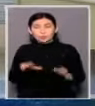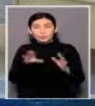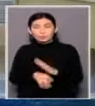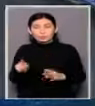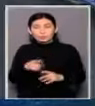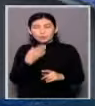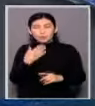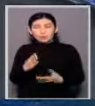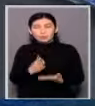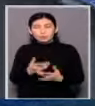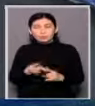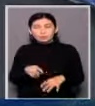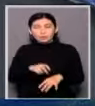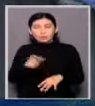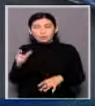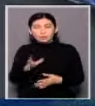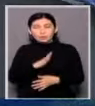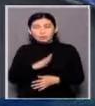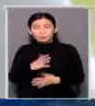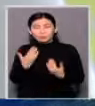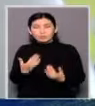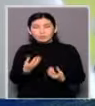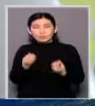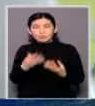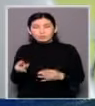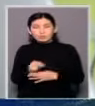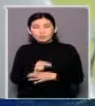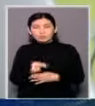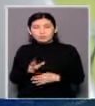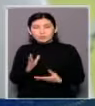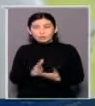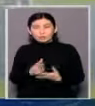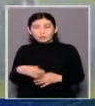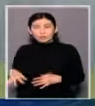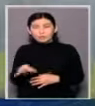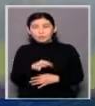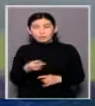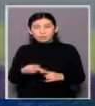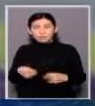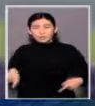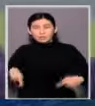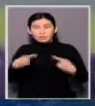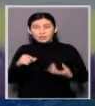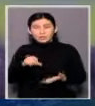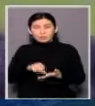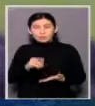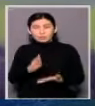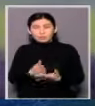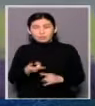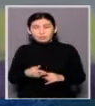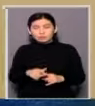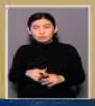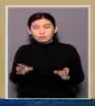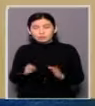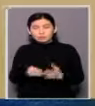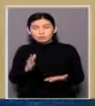чего обратились за помощью врачей, посещали различные лечебные курсы. В областной детский реабилитационный центр приходит с 4 лет,